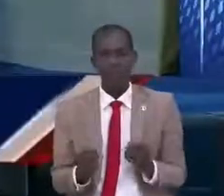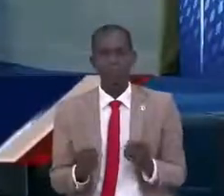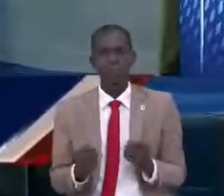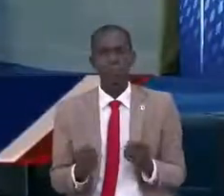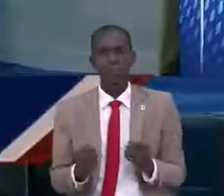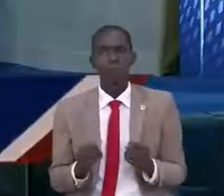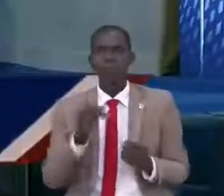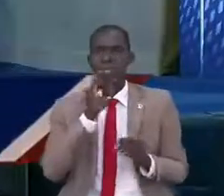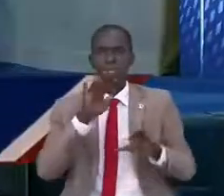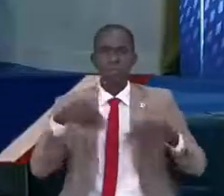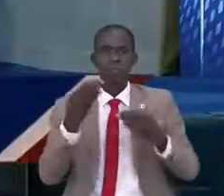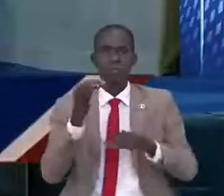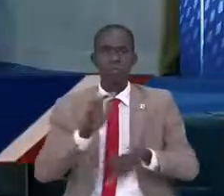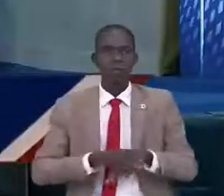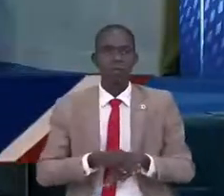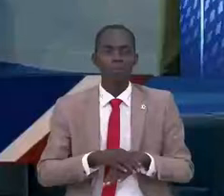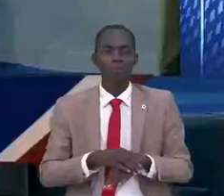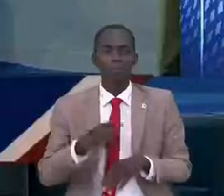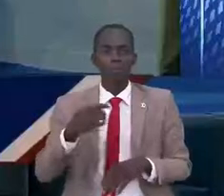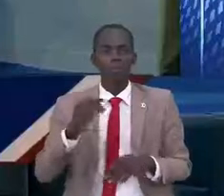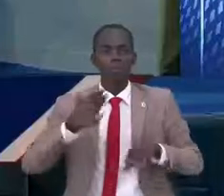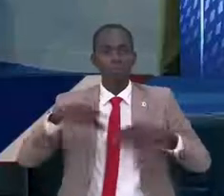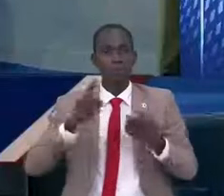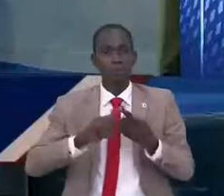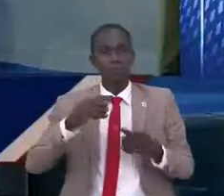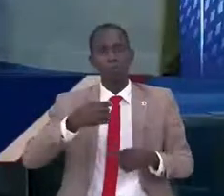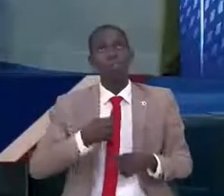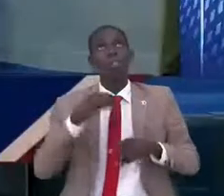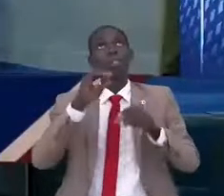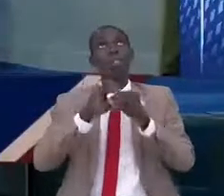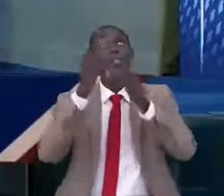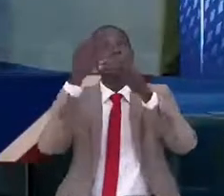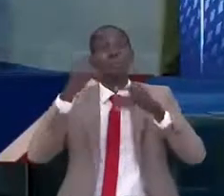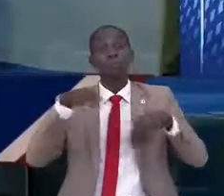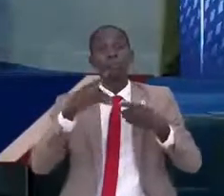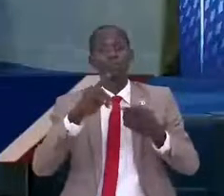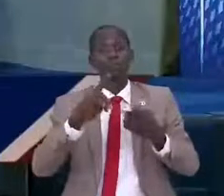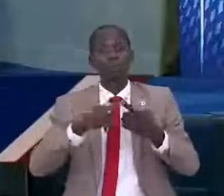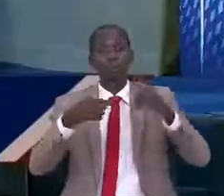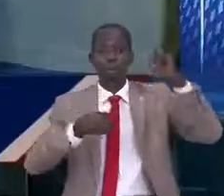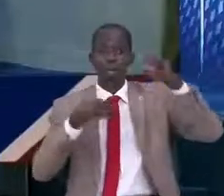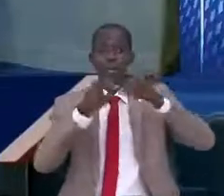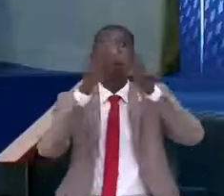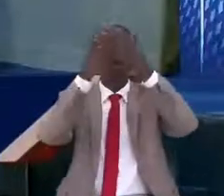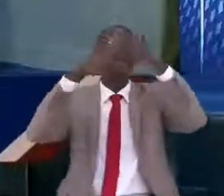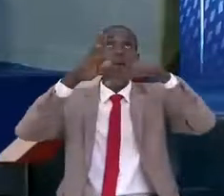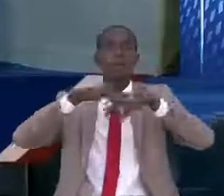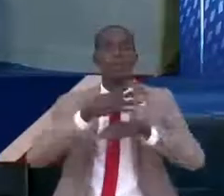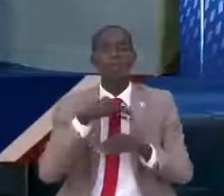pouvoir m'a été donné dans le ciel et sur la terre. Verset